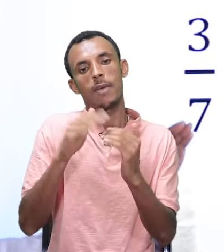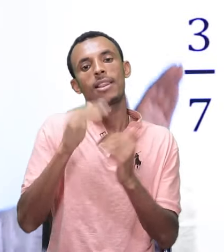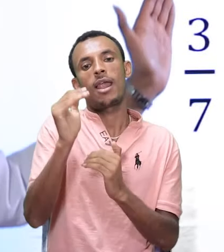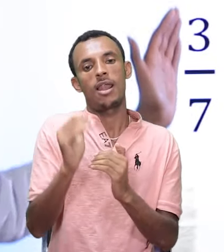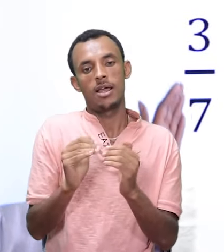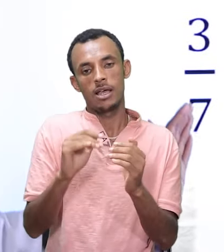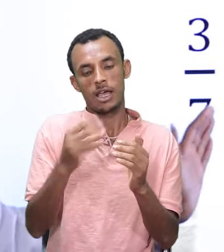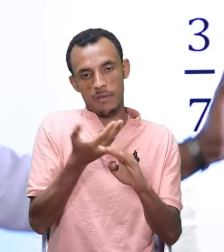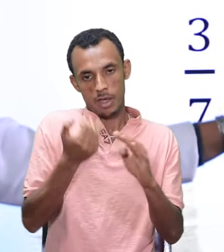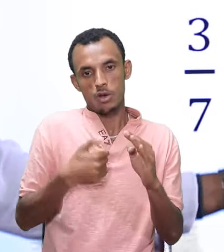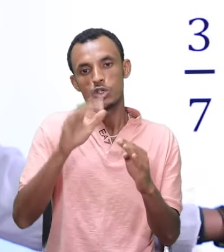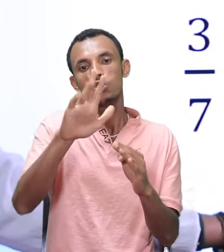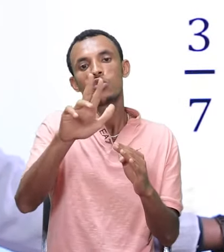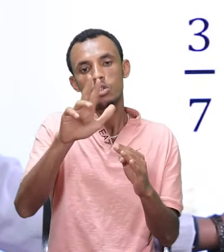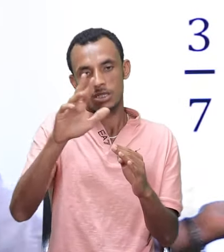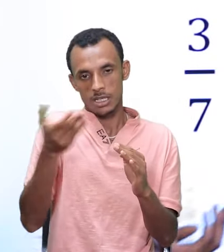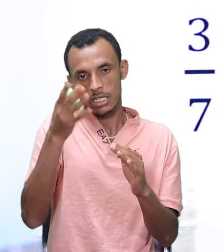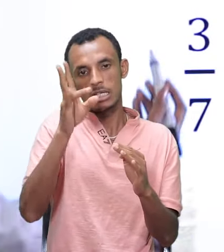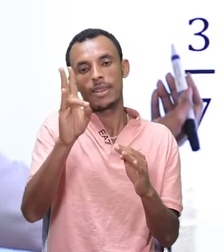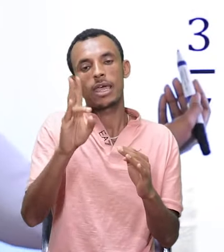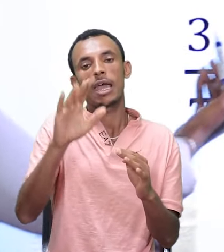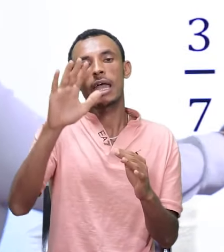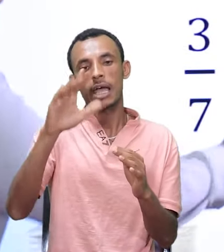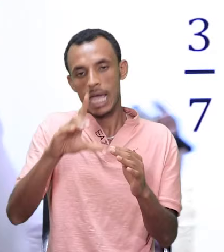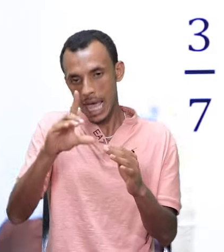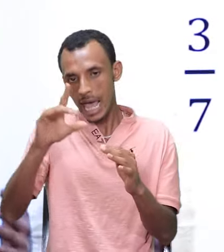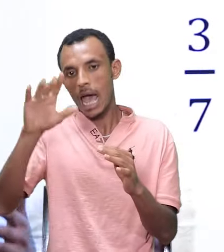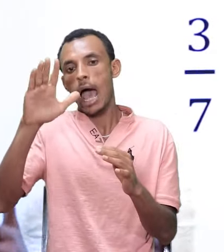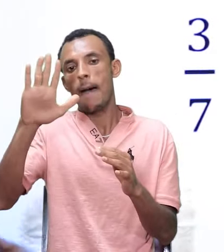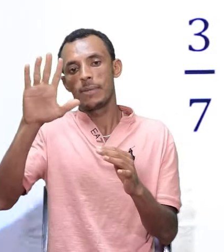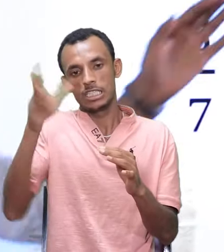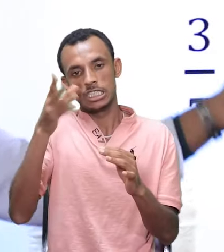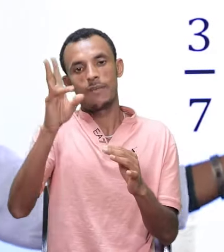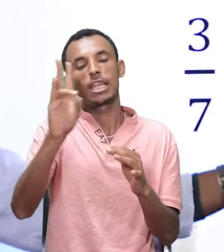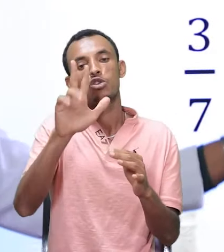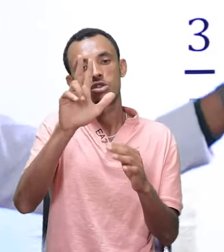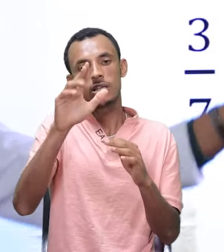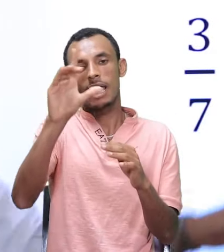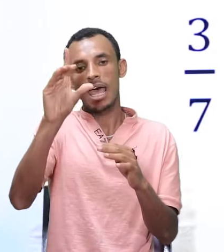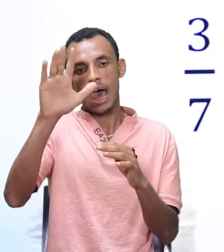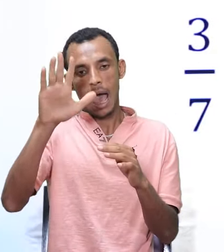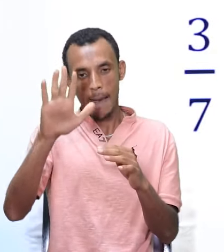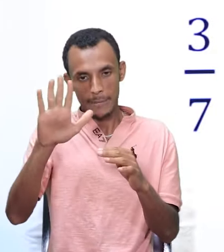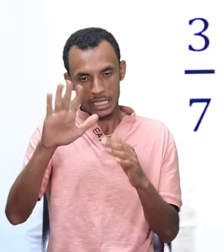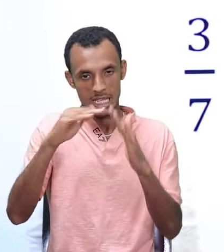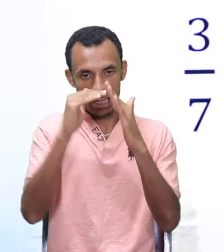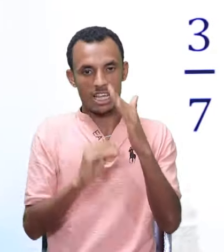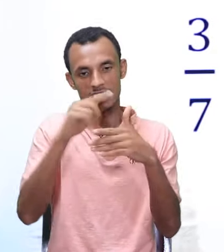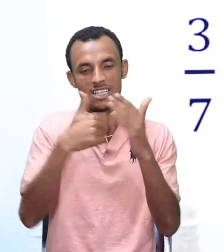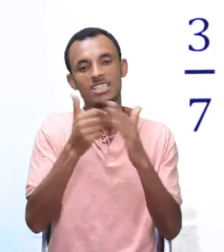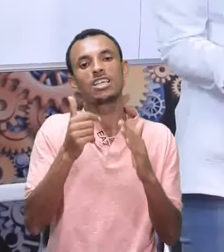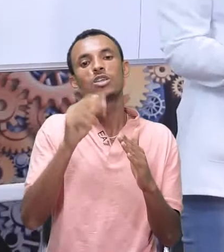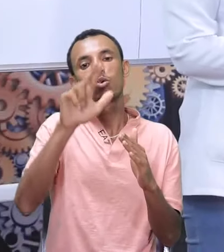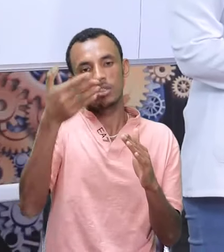ከፊት አሁን ይሄኛው 3/7 ከ5/7 ይለናል። 3 ከ5 ያንሳል። ስለዚህ 3/7 ከ5/7 ያንሳል